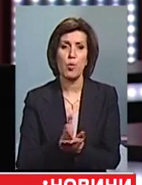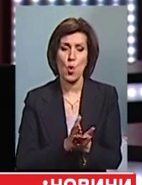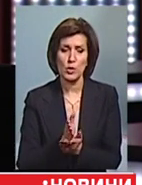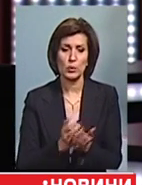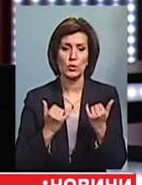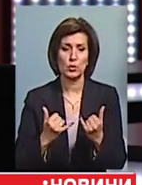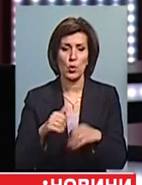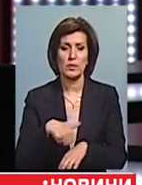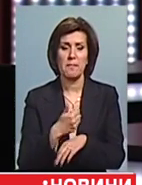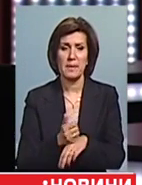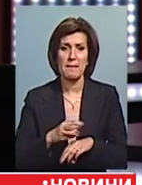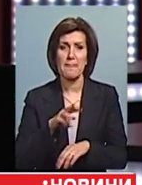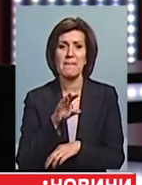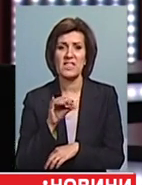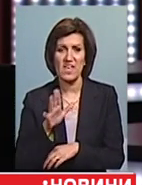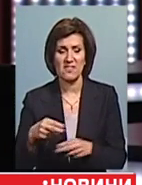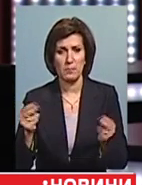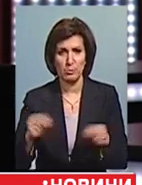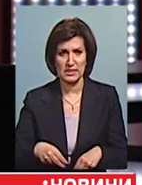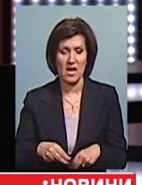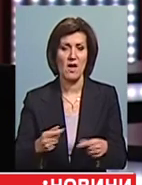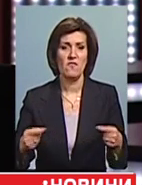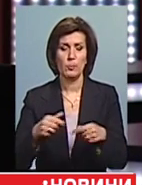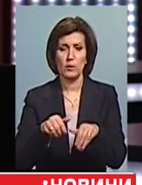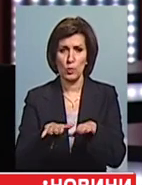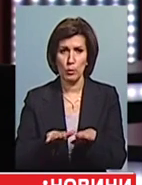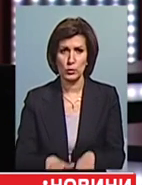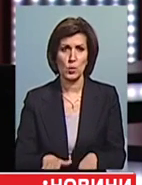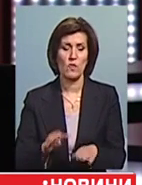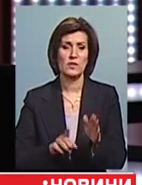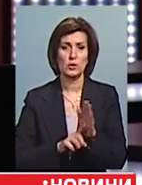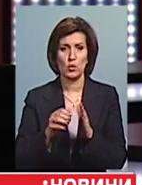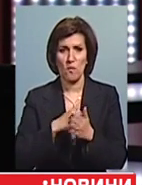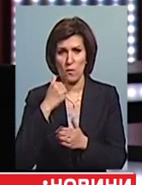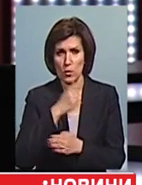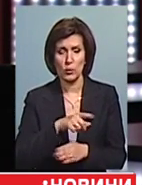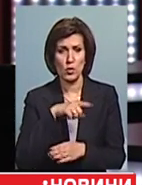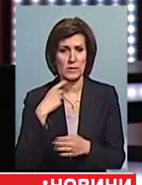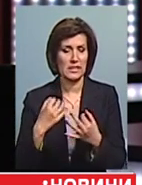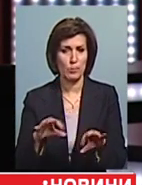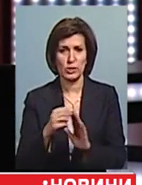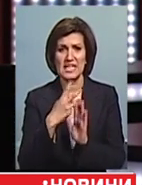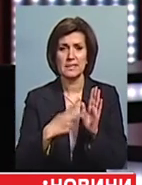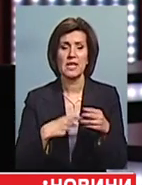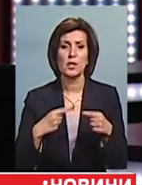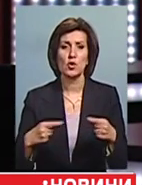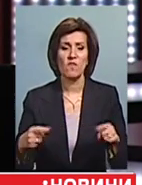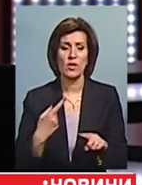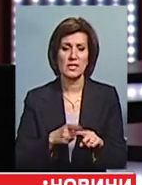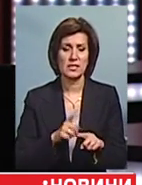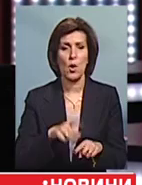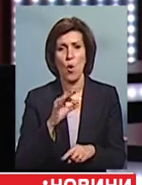послуг. Сьогодні прем'єр Дмитро Медведєв підписав відповідну постанову і з нового року до Росії не пускатимуть 17 товарів. Це